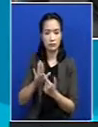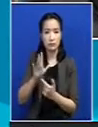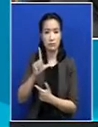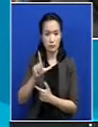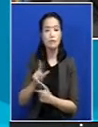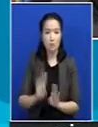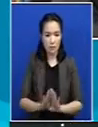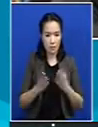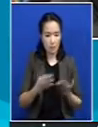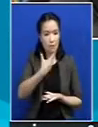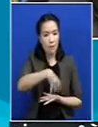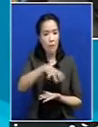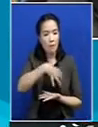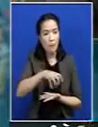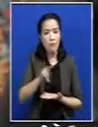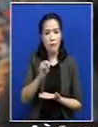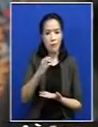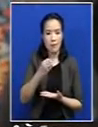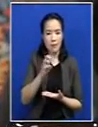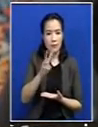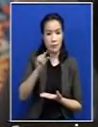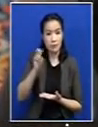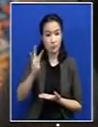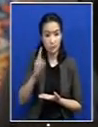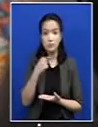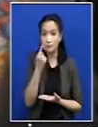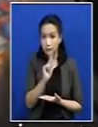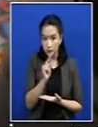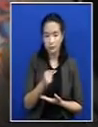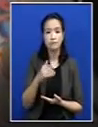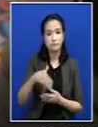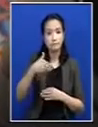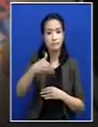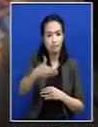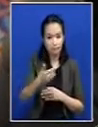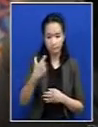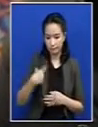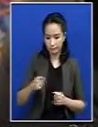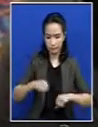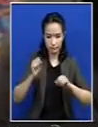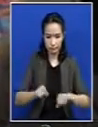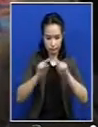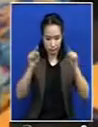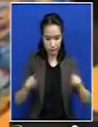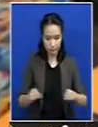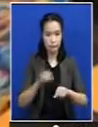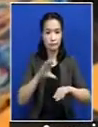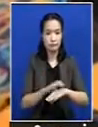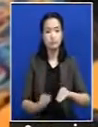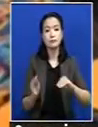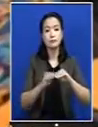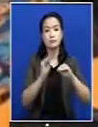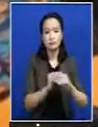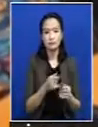ข้อมูลกับทีมพิกัดข่าวนาว26เราถึงความคืบหน้าของคดีนี้บอกว่าศาลอนุมัติหมายจับผู้ที่เกี่ยวข้องเพิ่มเ